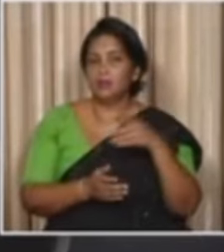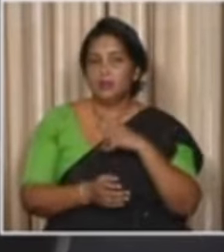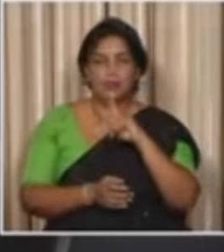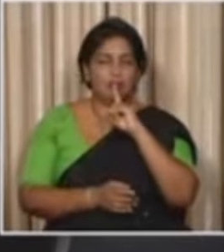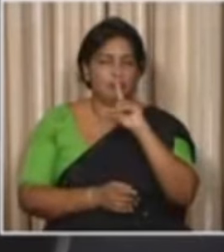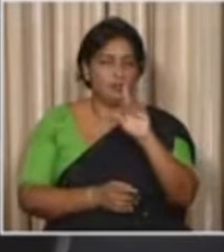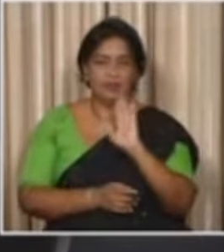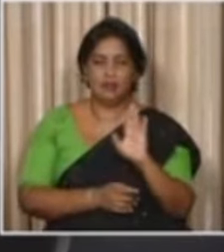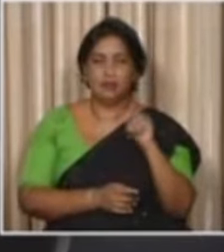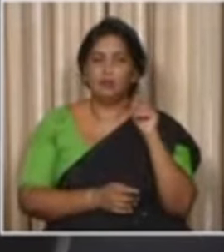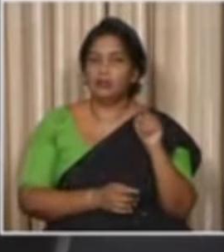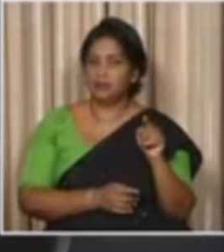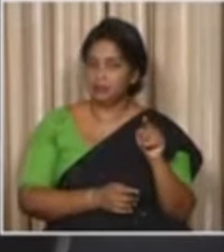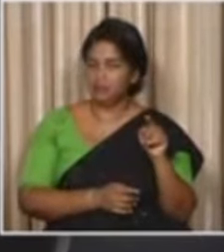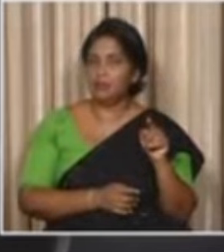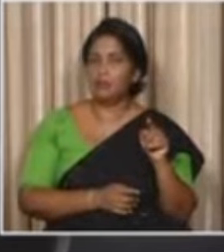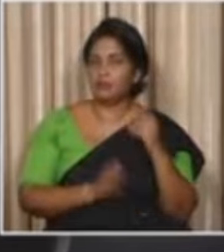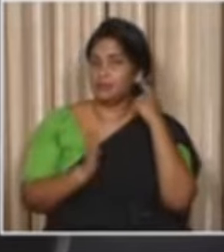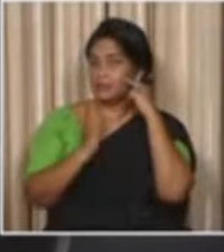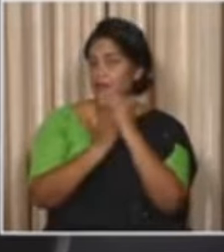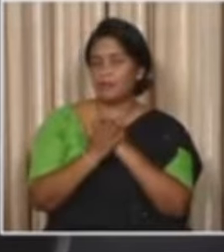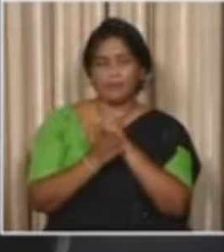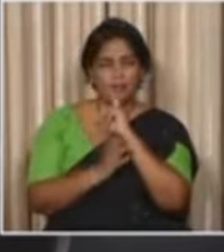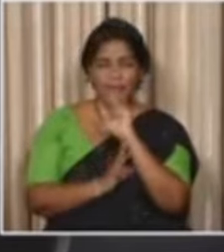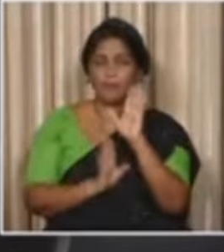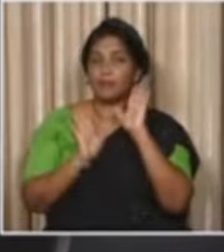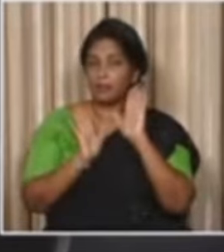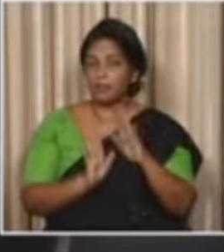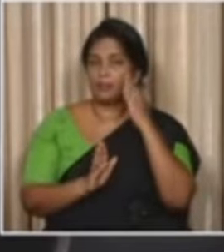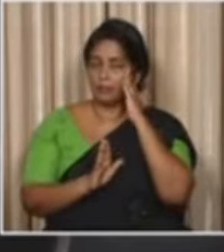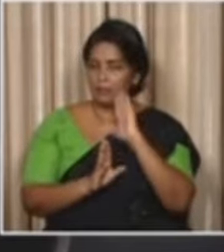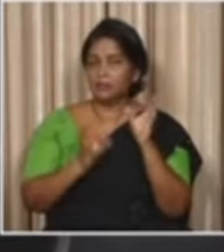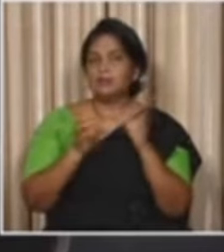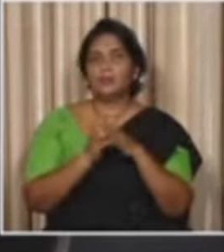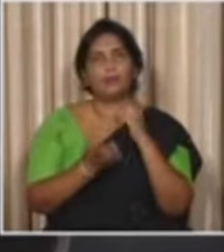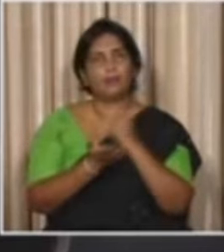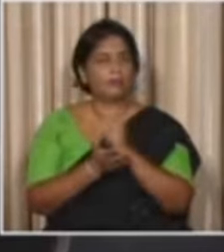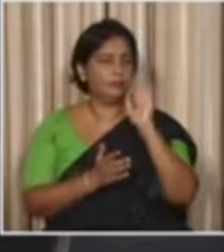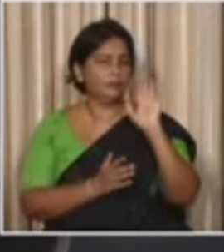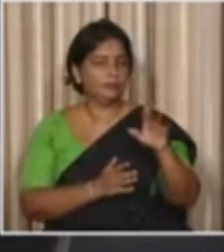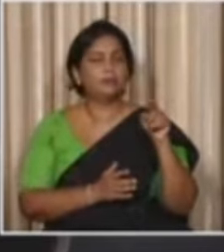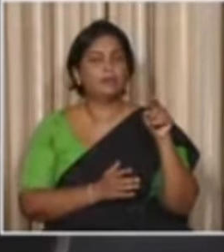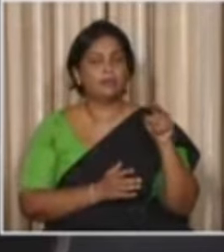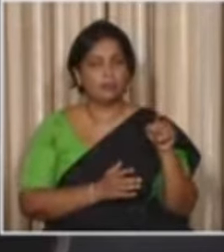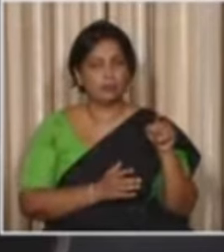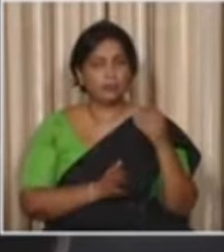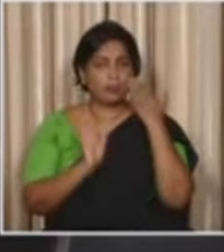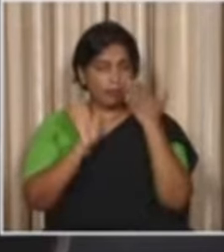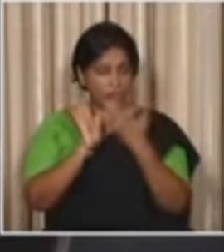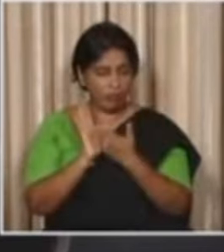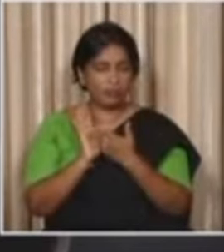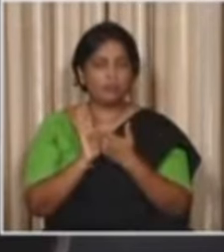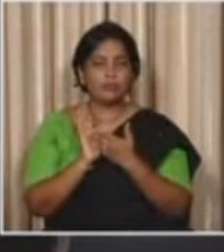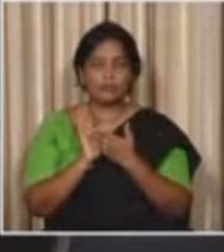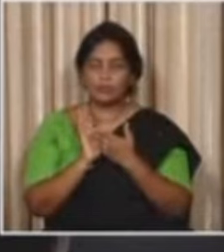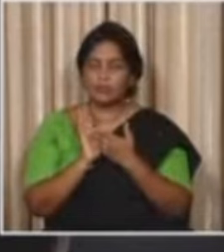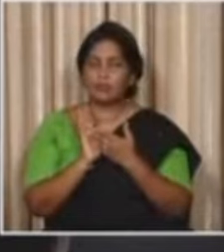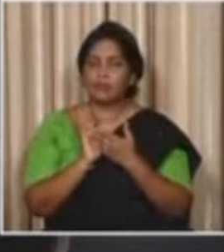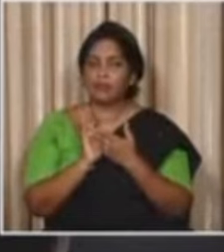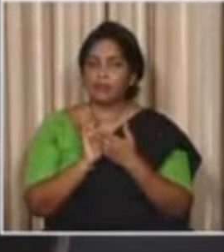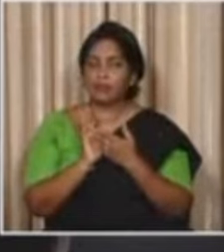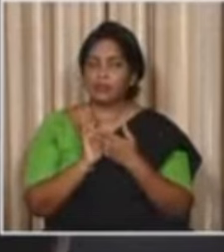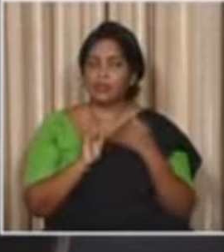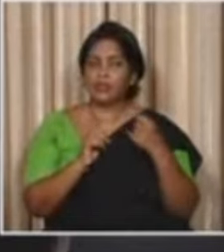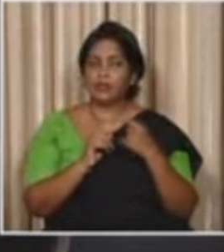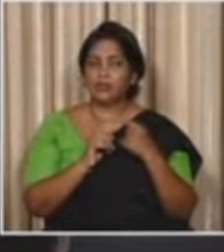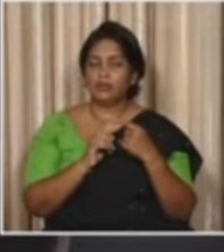යන්නේ නැහැ මේ තියෙන කාරණා පිළිබඳව. හැබැයි එවැනි ස්වාධීනත්වයක් මහා බැංකුවට තියෙනවා. ඔබතුමා පෙන්වා දෙන කරුණෝ මේ අපේ මේ